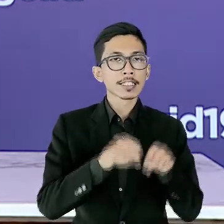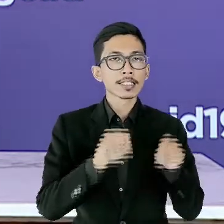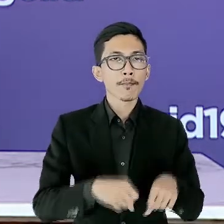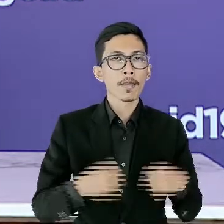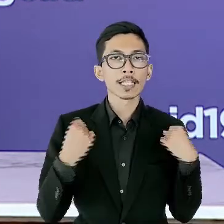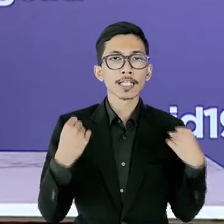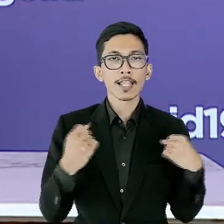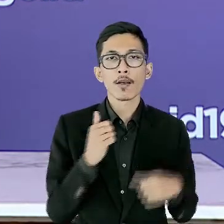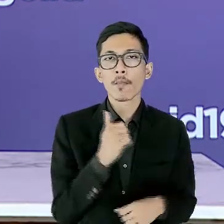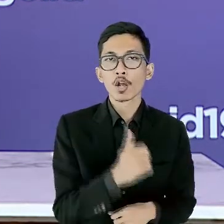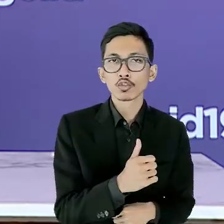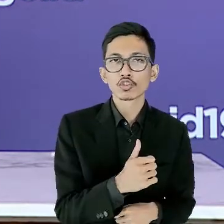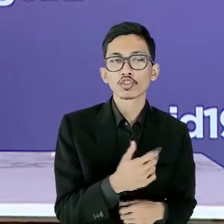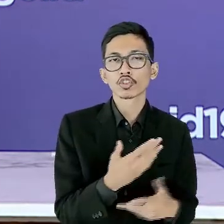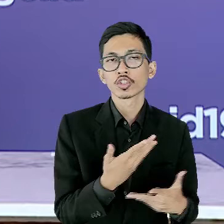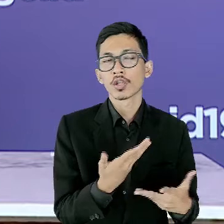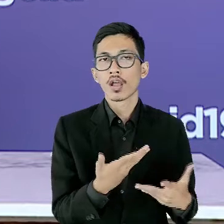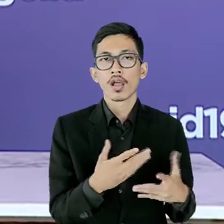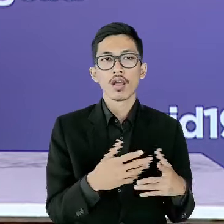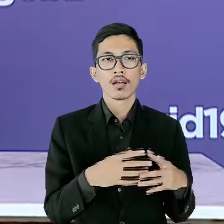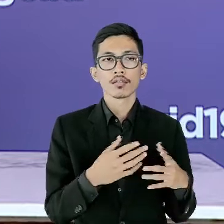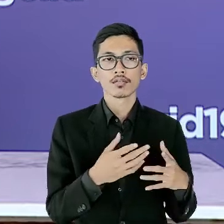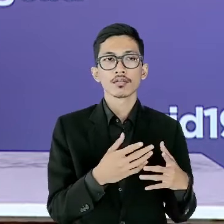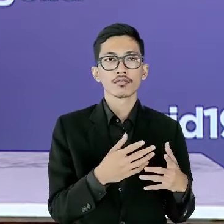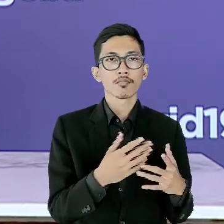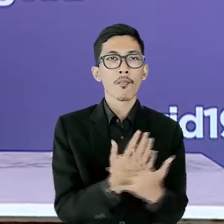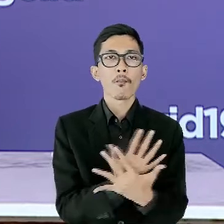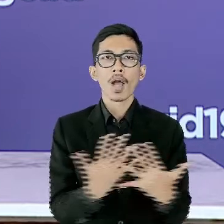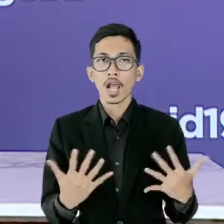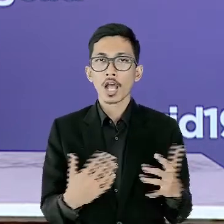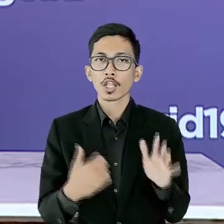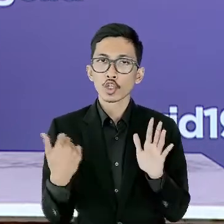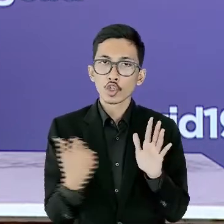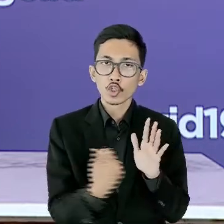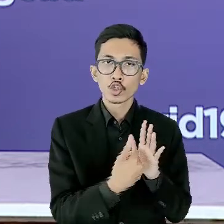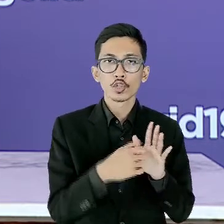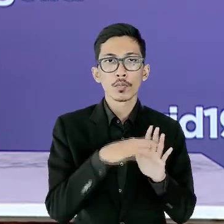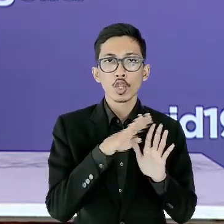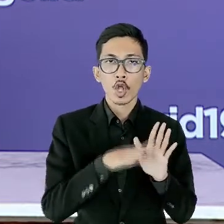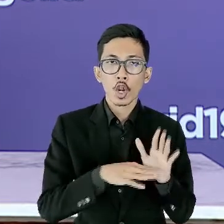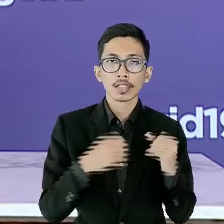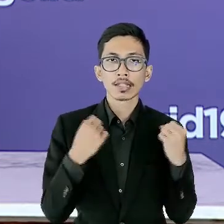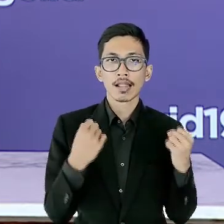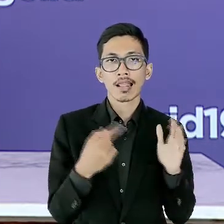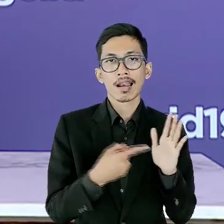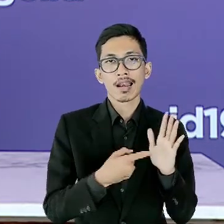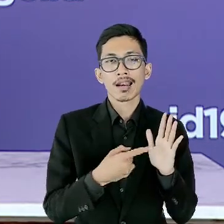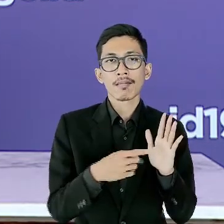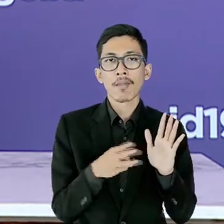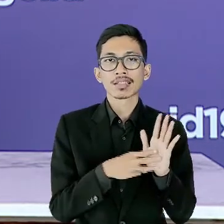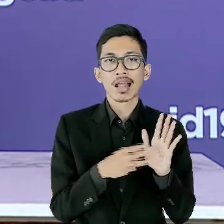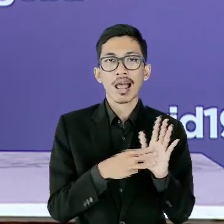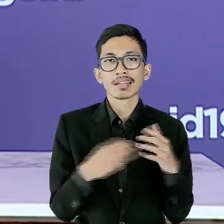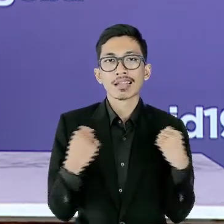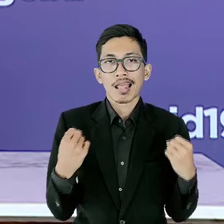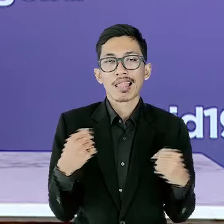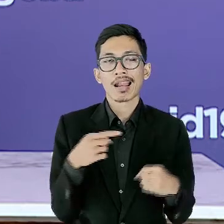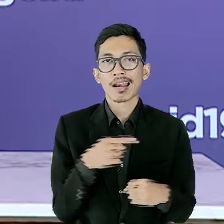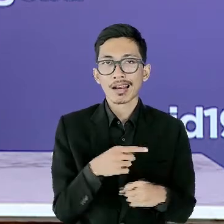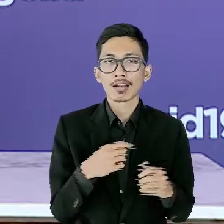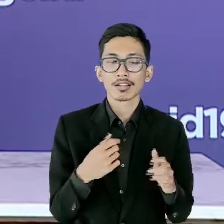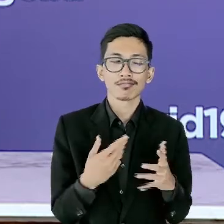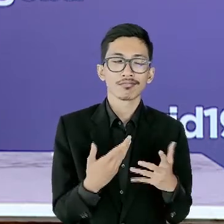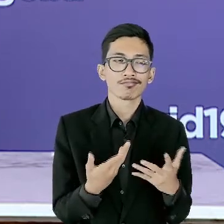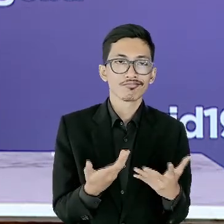serta kemampuan adaptasi seluruh lapisan masyarakatnya terhadap permasalahan kesehatan. Studi hari